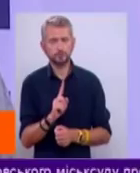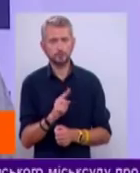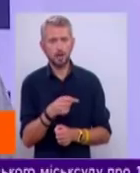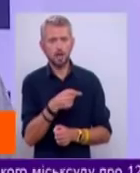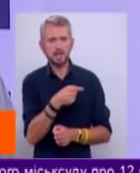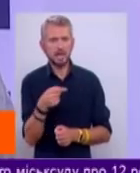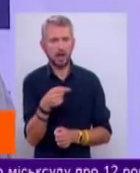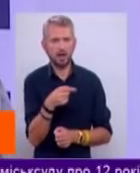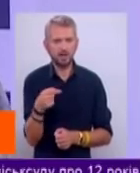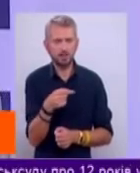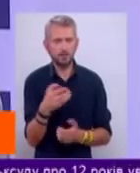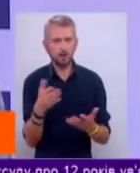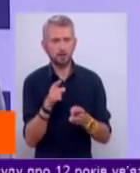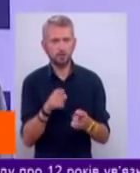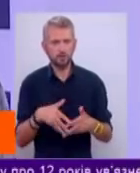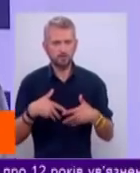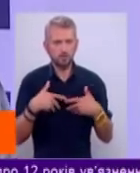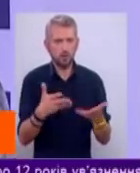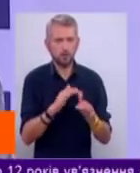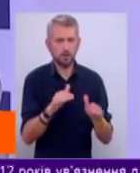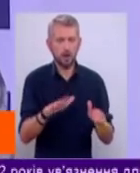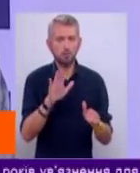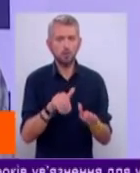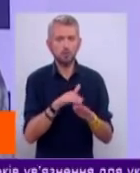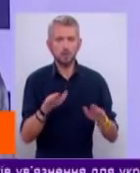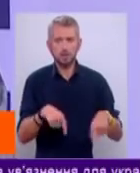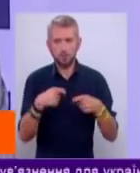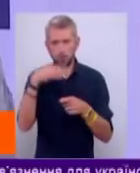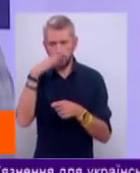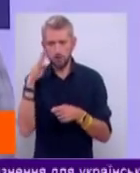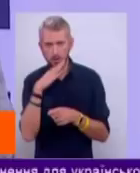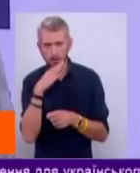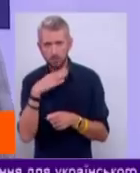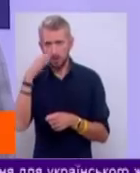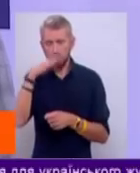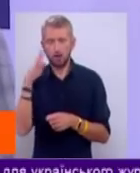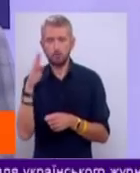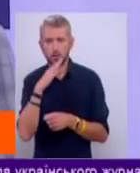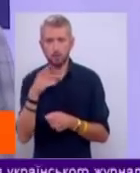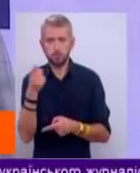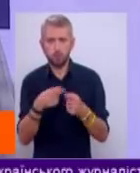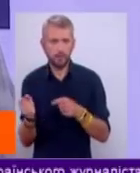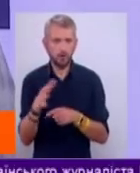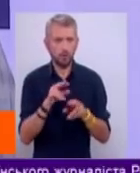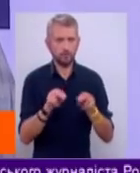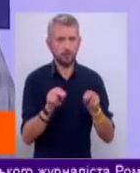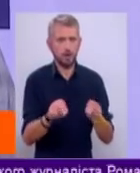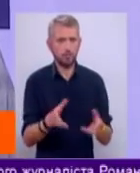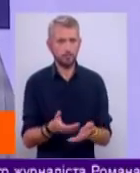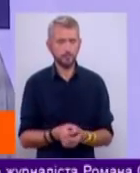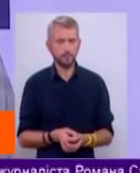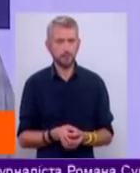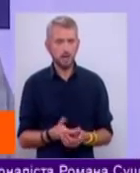негатив, який вони виплескують на дітей, ці діти потім його передають батькам, батьки повертають його вчителям.